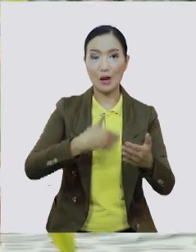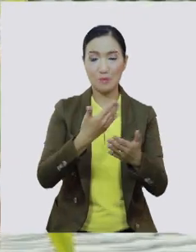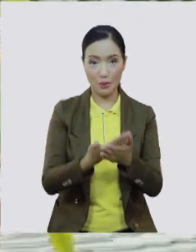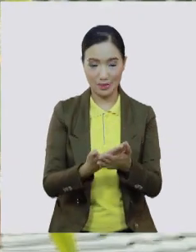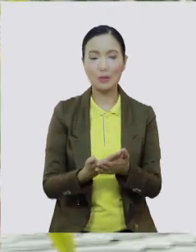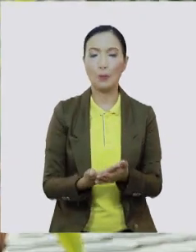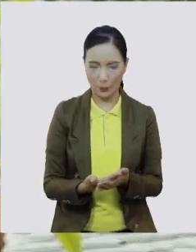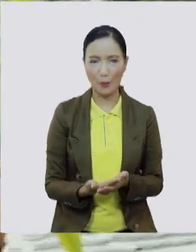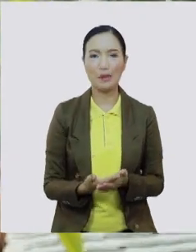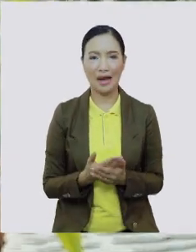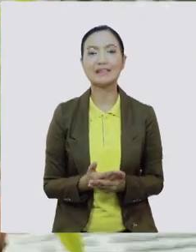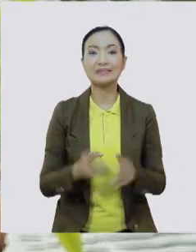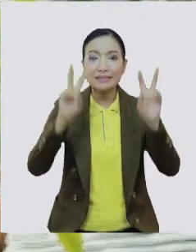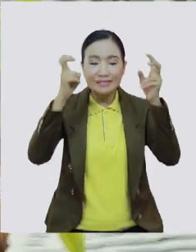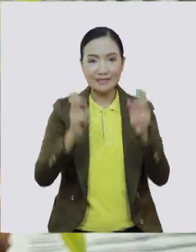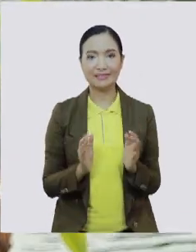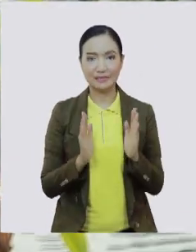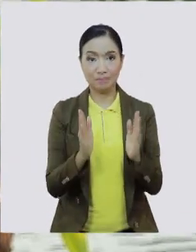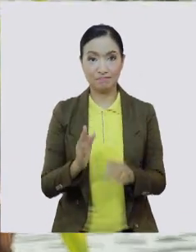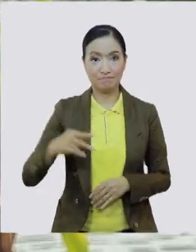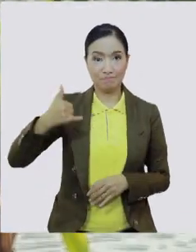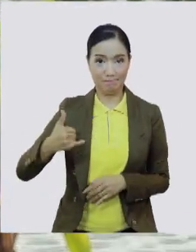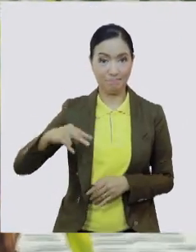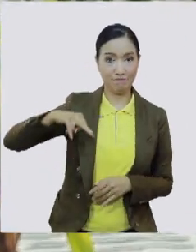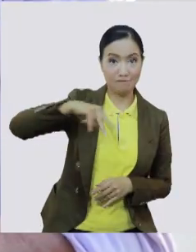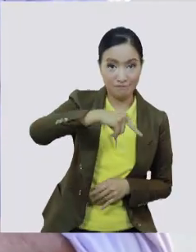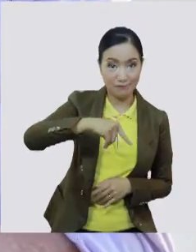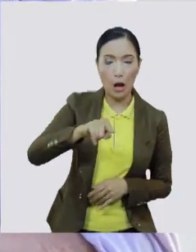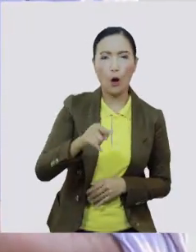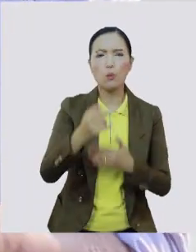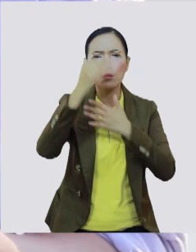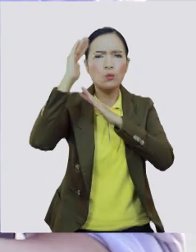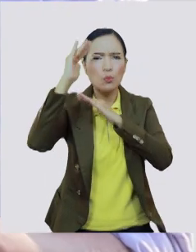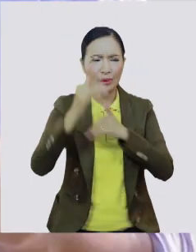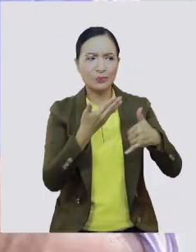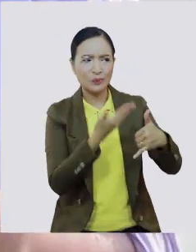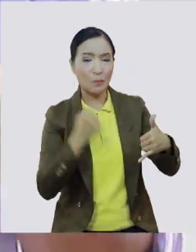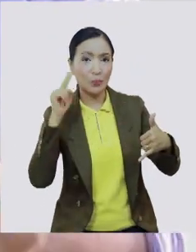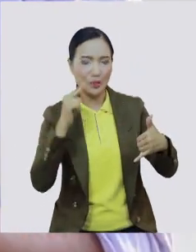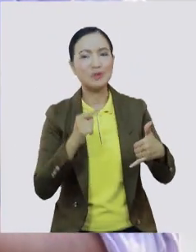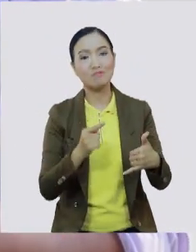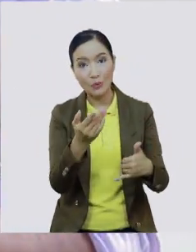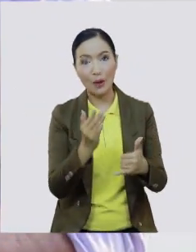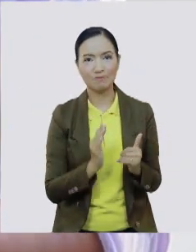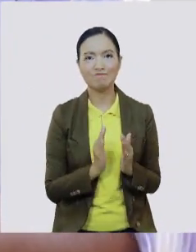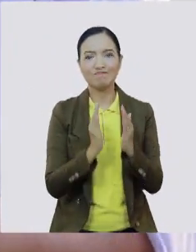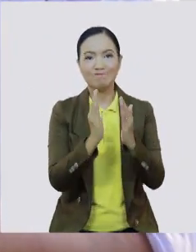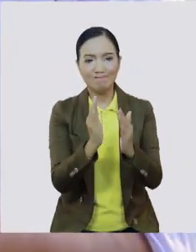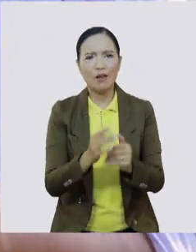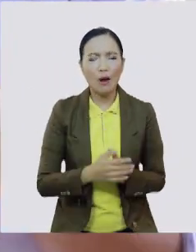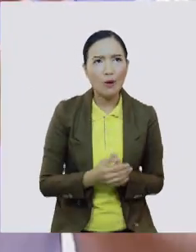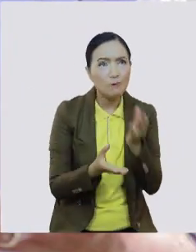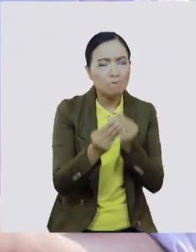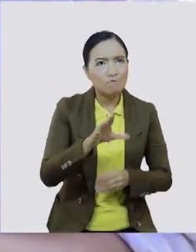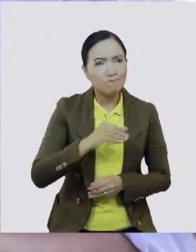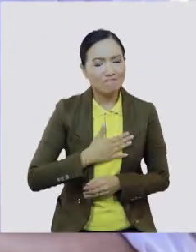และทั้งหมดก็คือเนื้อหาของรายการ9ที่9ของเราในวันนี้นะครับหวังเป็นอย่างยิ่งว่าเรื่องราวของผู้หญิงคนเล็กๆจะเป็นแรงบันดาลใจและก็เป็